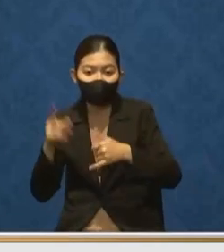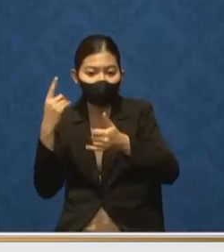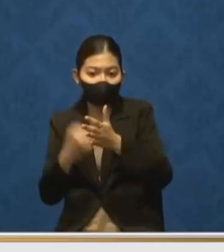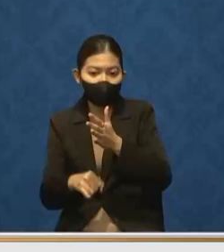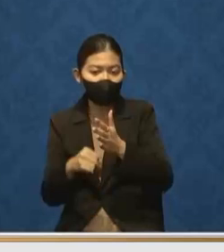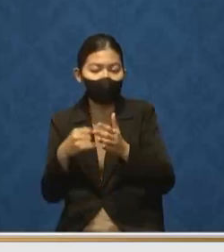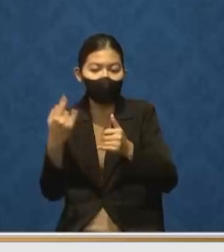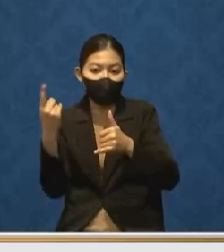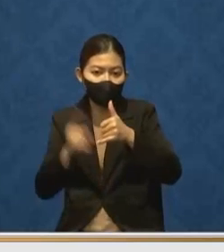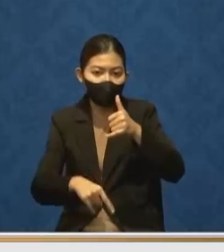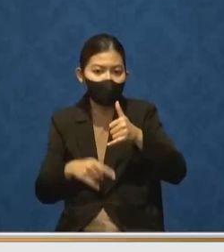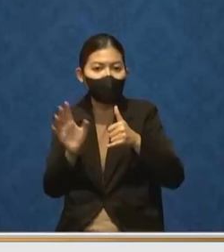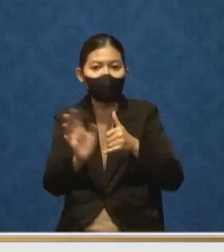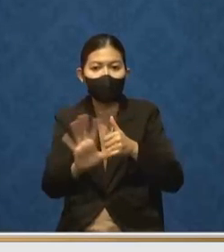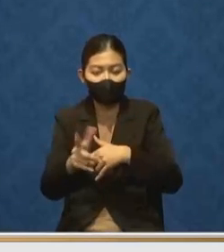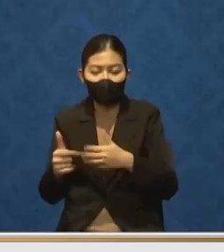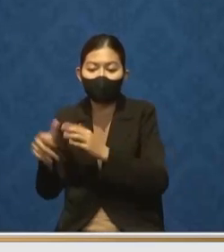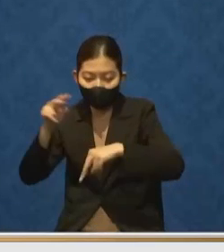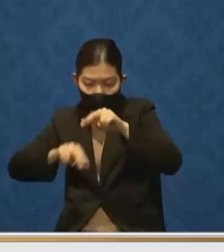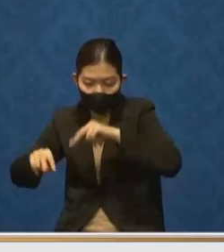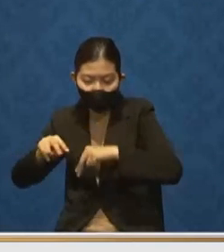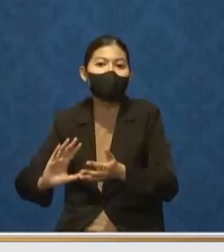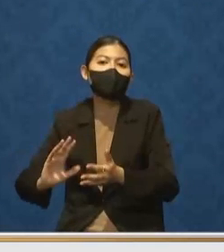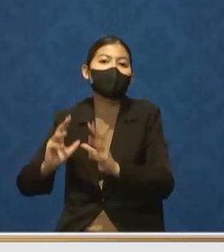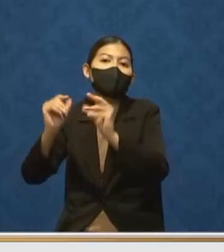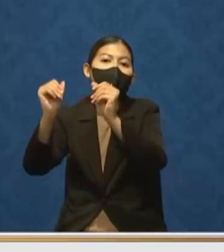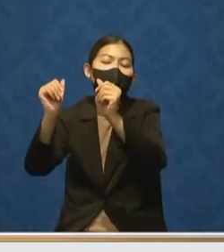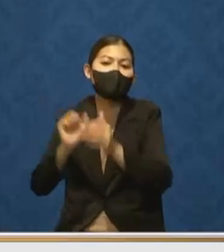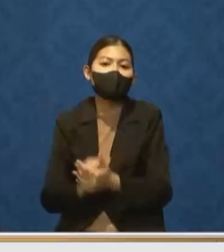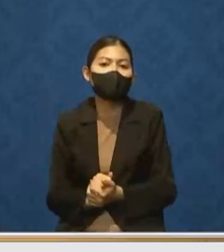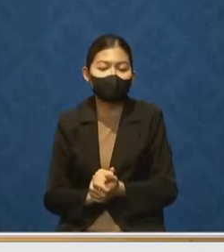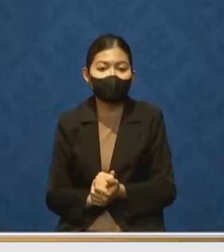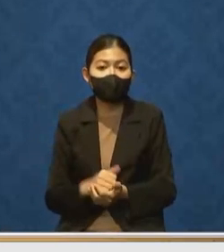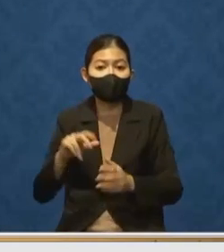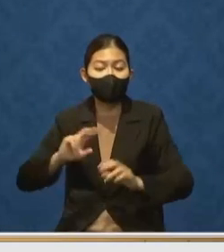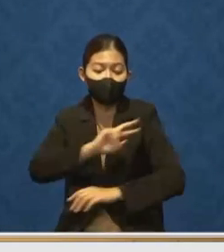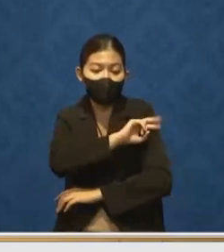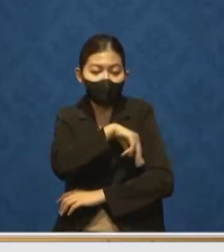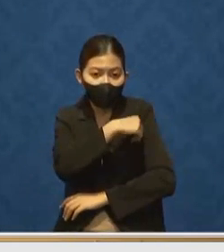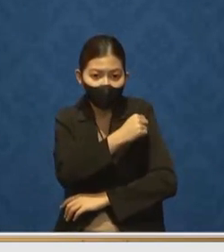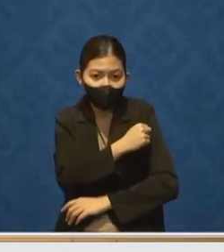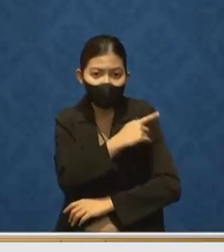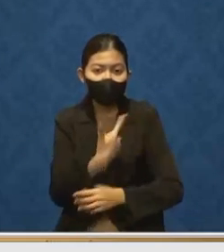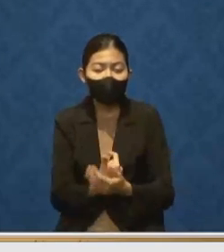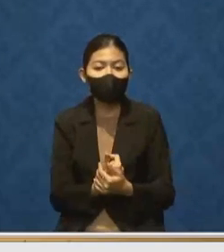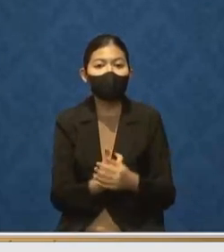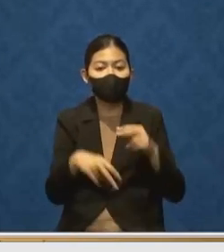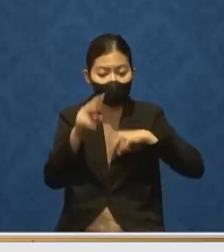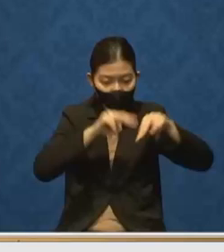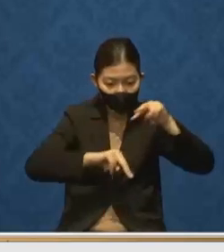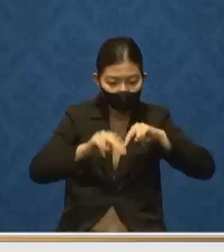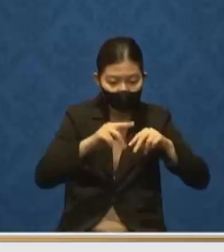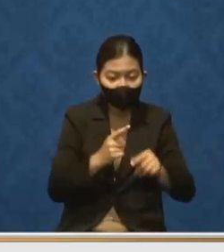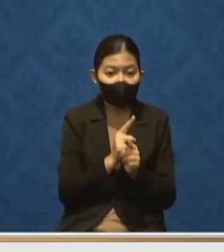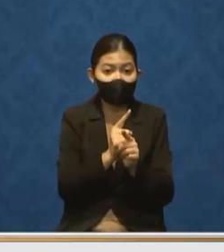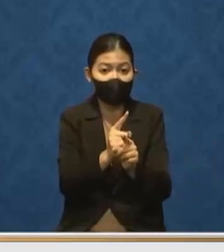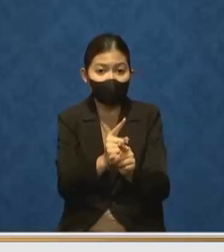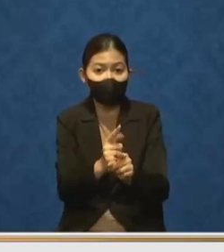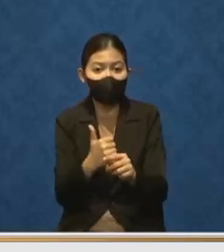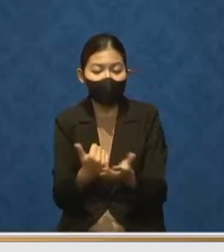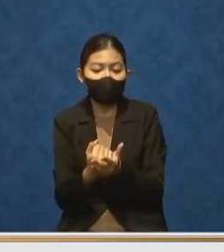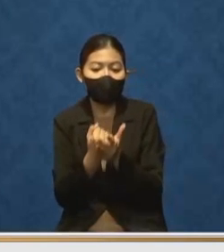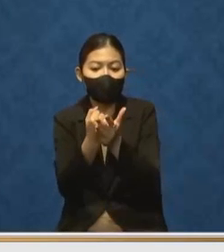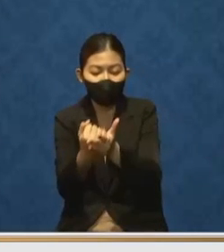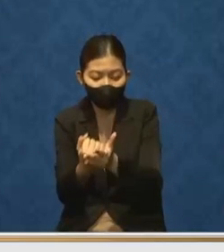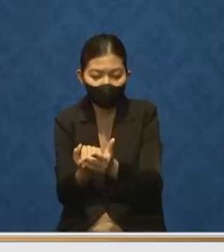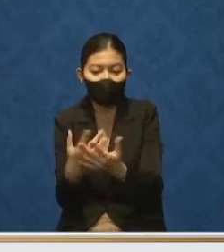ษกำหนดกลไกและมาตรการทางสาธารณสุขแทนการใช้กระบวนการยุติธรรมทางอาญาตลอดจนติดตามช่วยเหลือและฟื้นฟูสภา